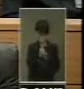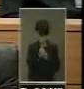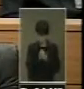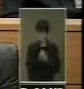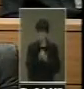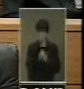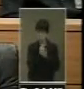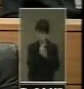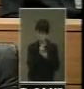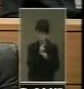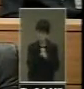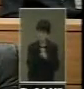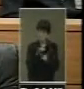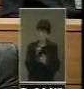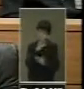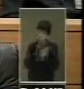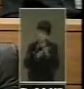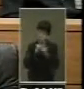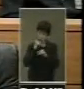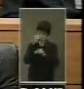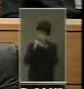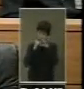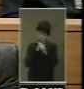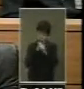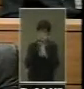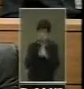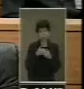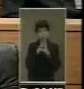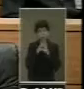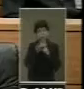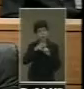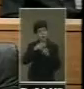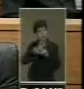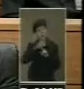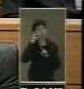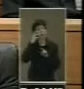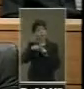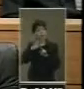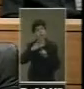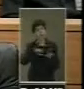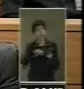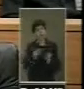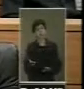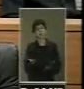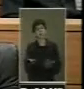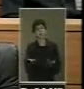ยกันจัดลงบ้านเมืองหน่อยก็ไปไม่ได้6เดือน7เดือนไปแล้ว